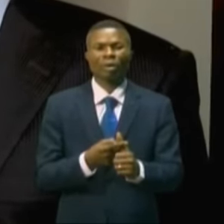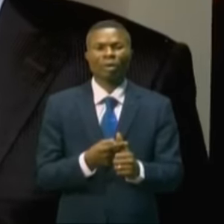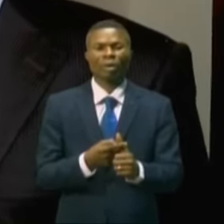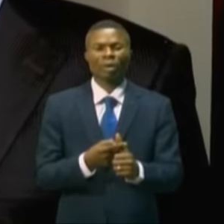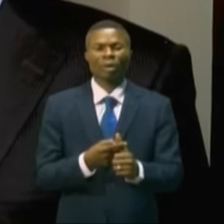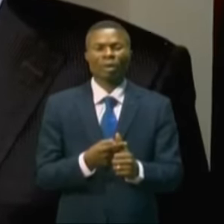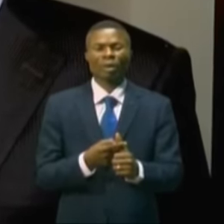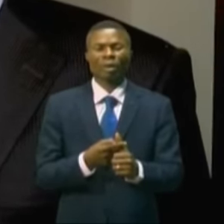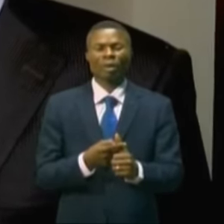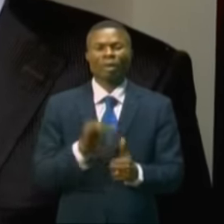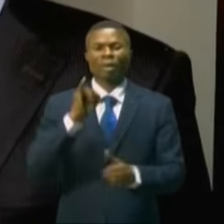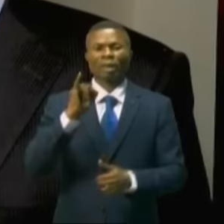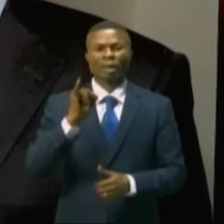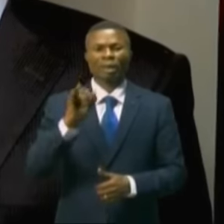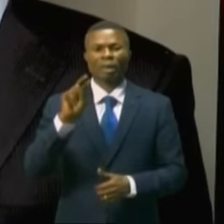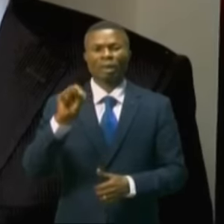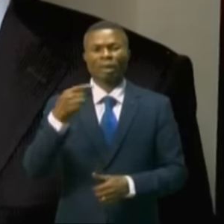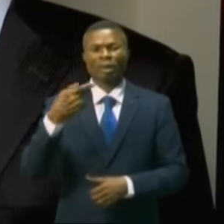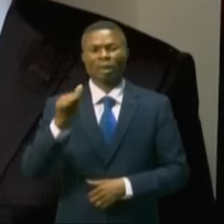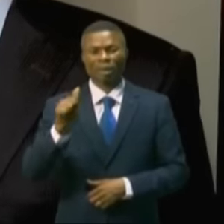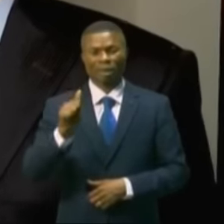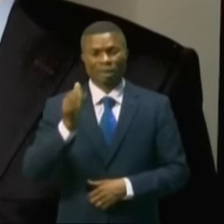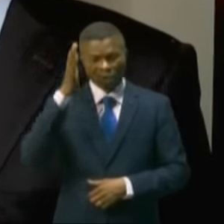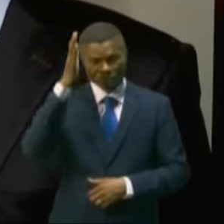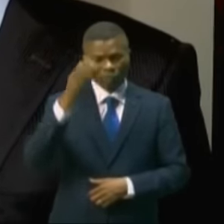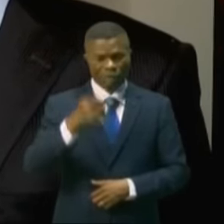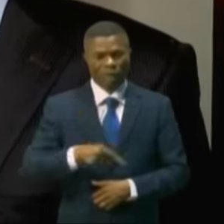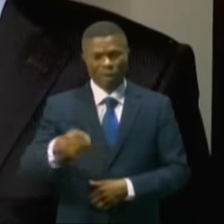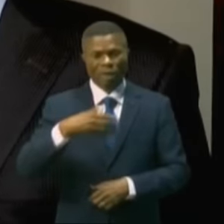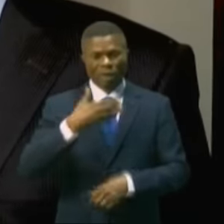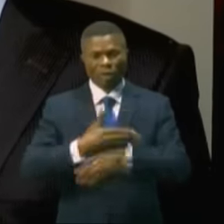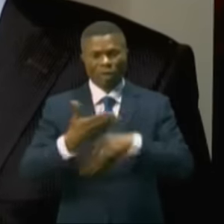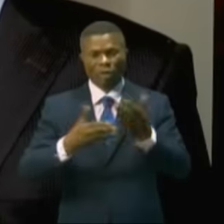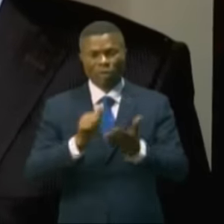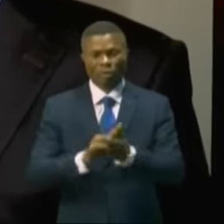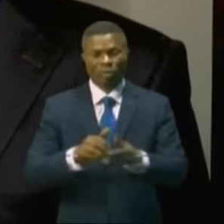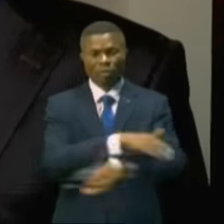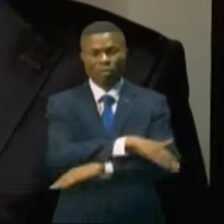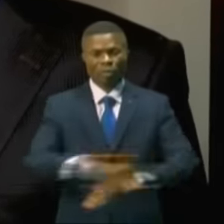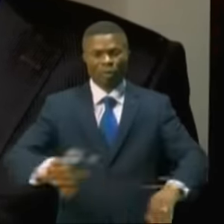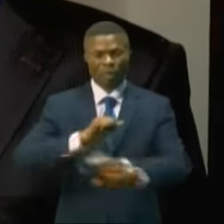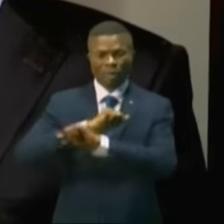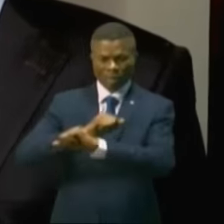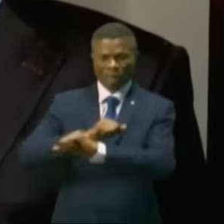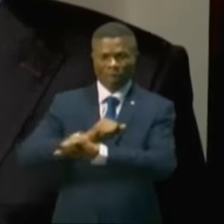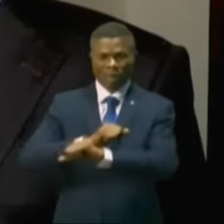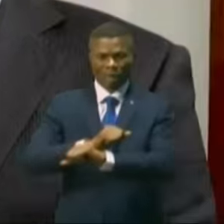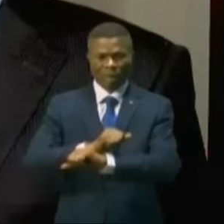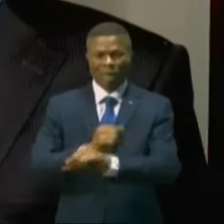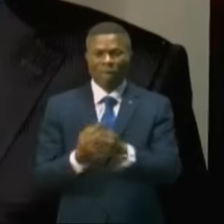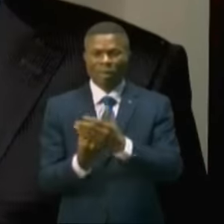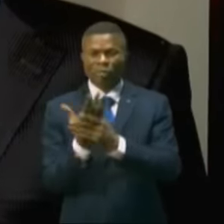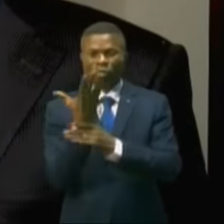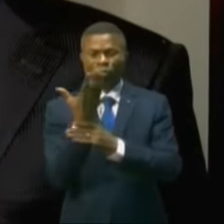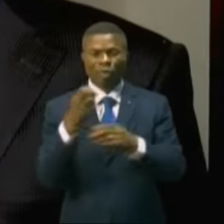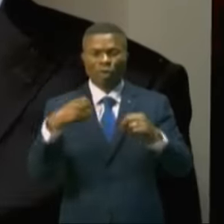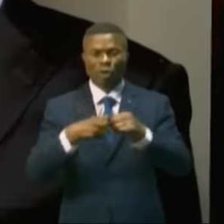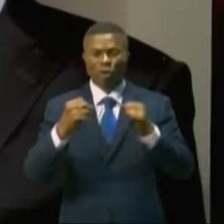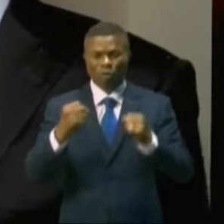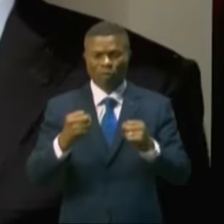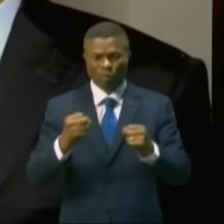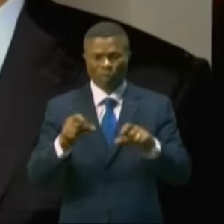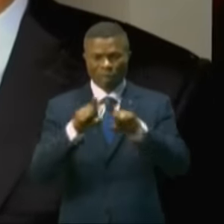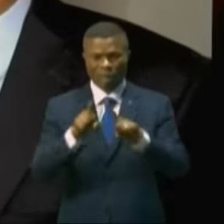l'éventuel nouveau projet dans le futur de barrage ou électrique après